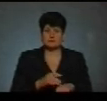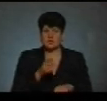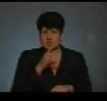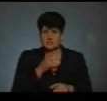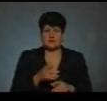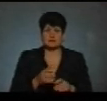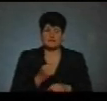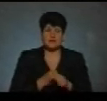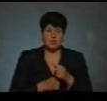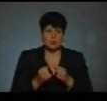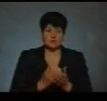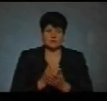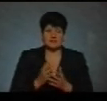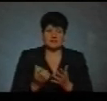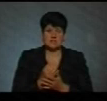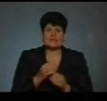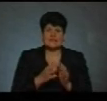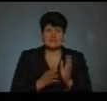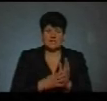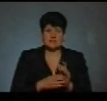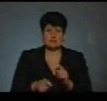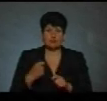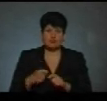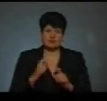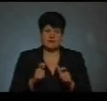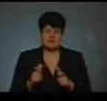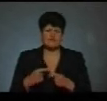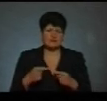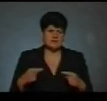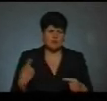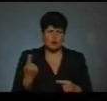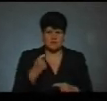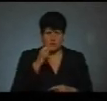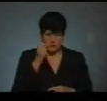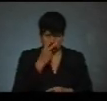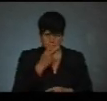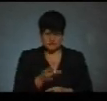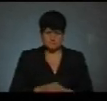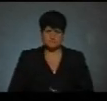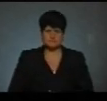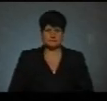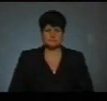великодніх богослужінь виявили 19 порушень карантину у різних областях України. Давайте подивимось.